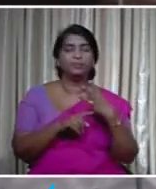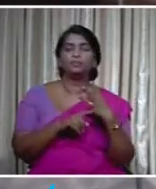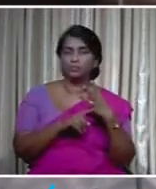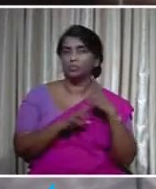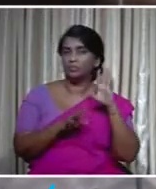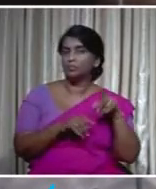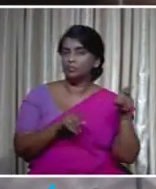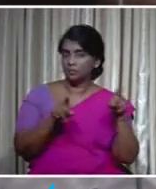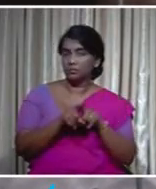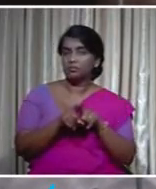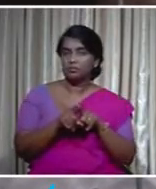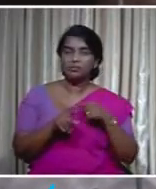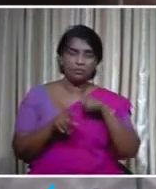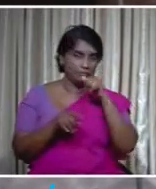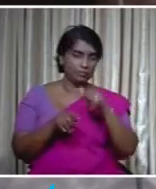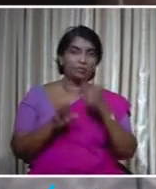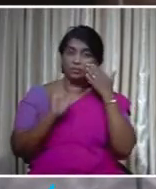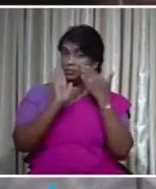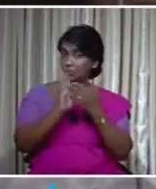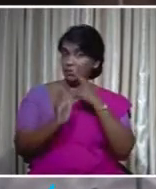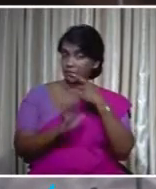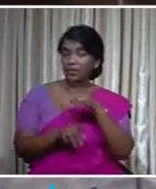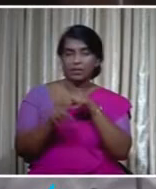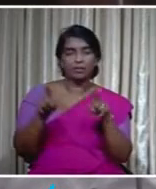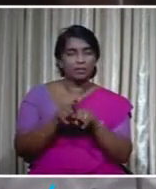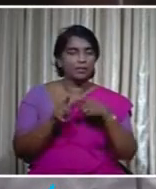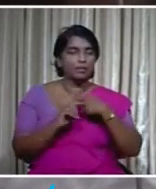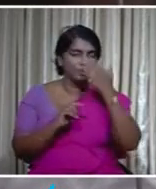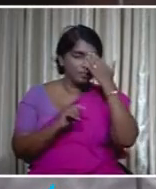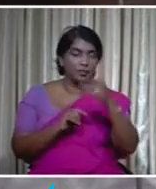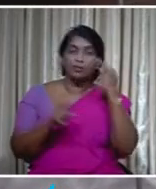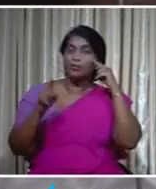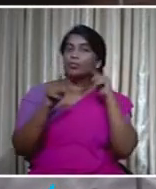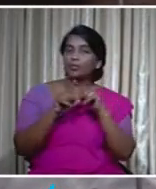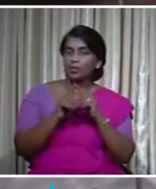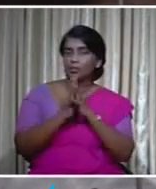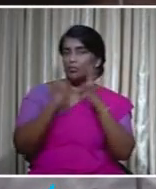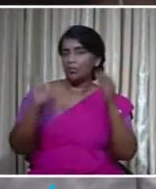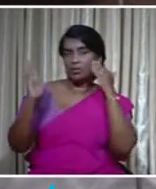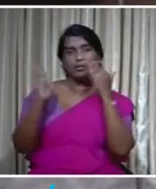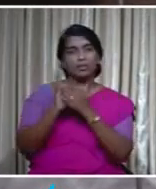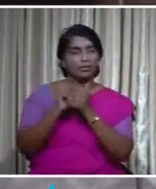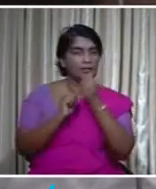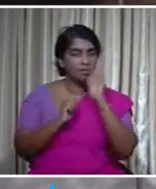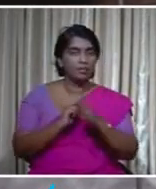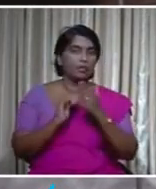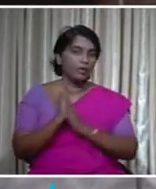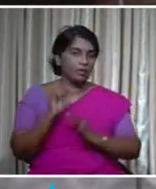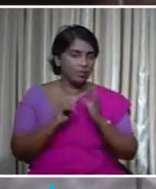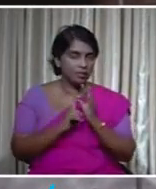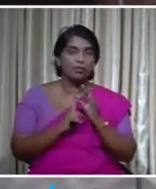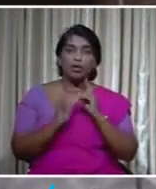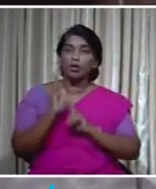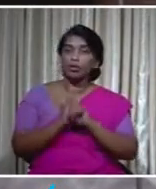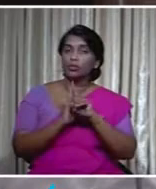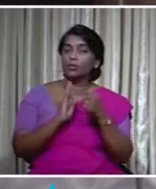உங்களுக்கு குறிப்பிட்டிருந்தேன். ஆகவேதான் தயவு செய்து இந்த விடயத்திலே நீங்கள் கூடுதலான கவனம் செய்து இந்த வடக்கு கிழக்குக்கு